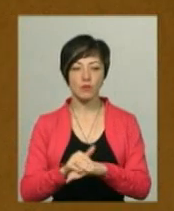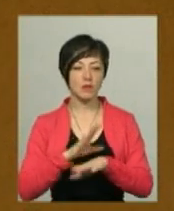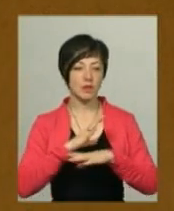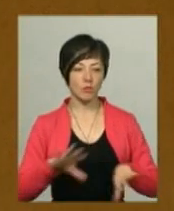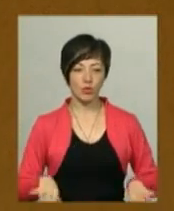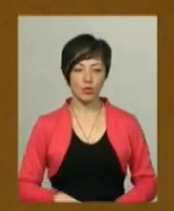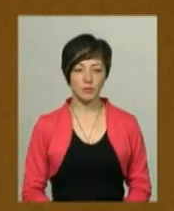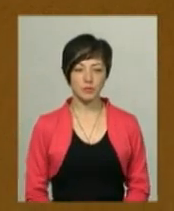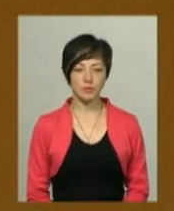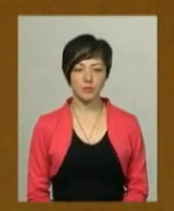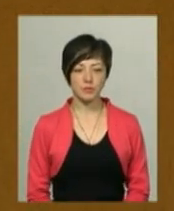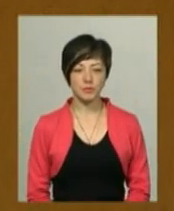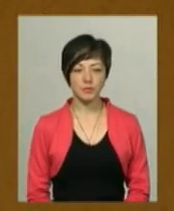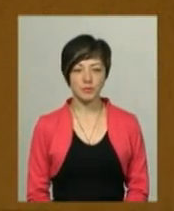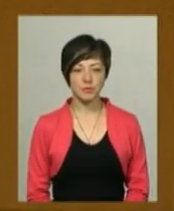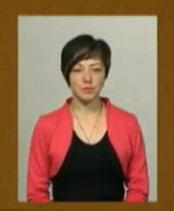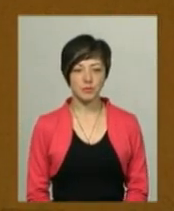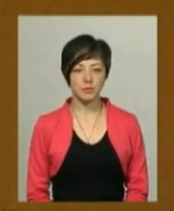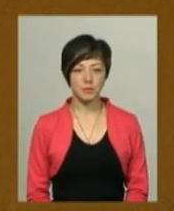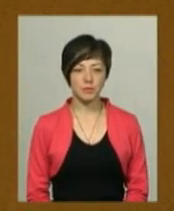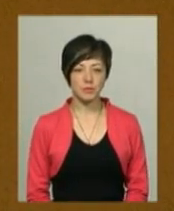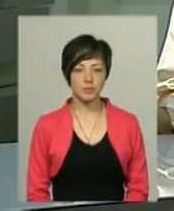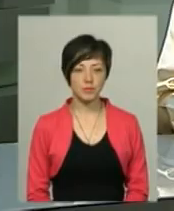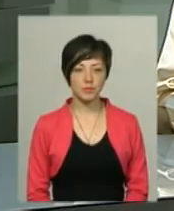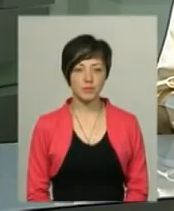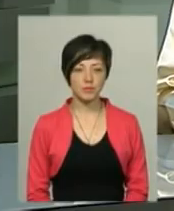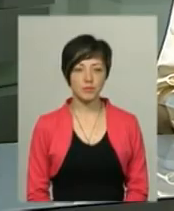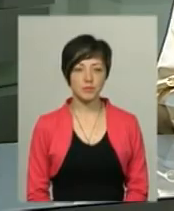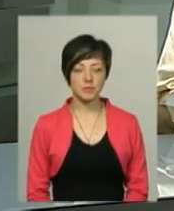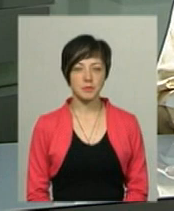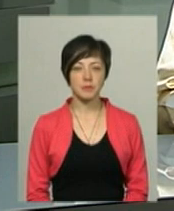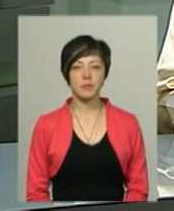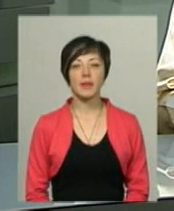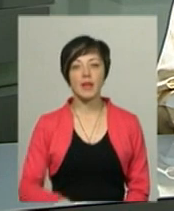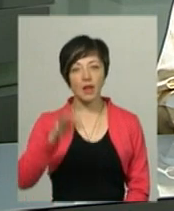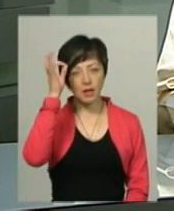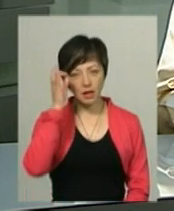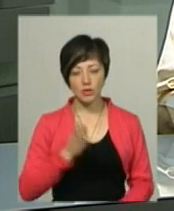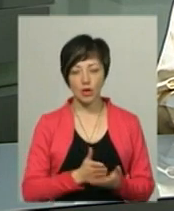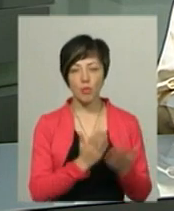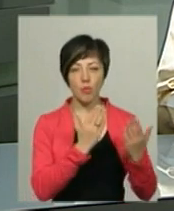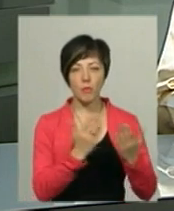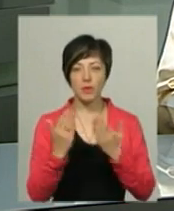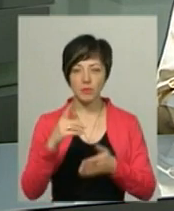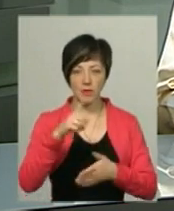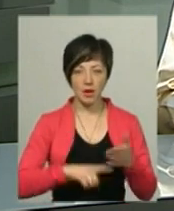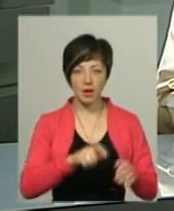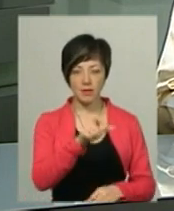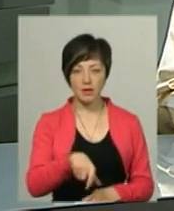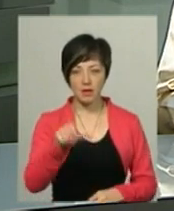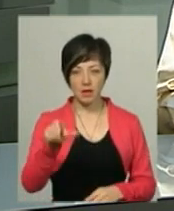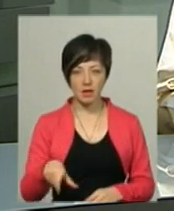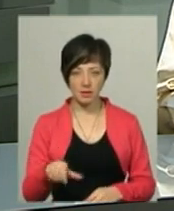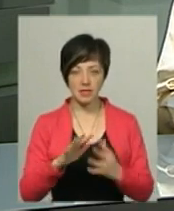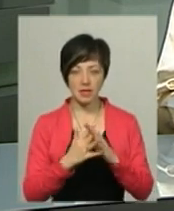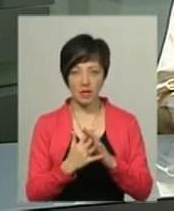було. Анастасія Олексюк, Іван Мовчан, новини «Поділля Центр». Нагадаю, шляхом опитування парафіяни Свято-Миколаївської